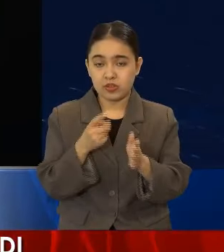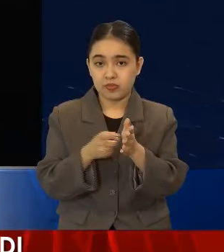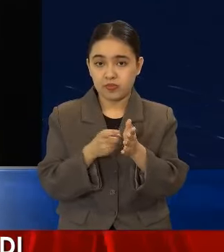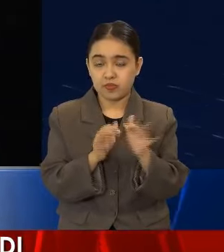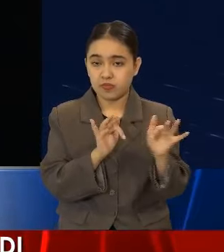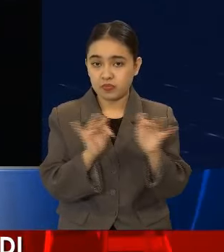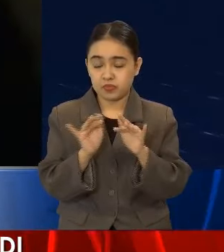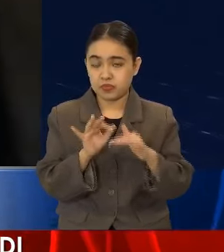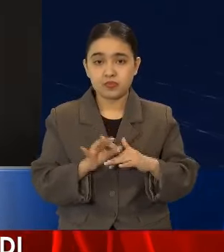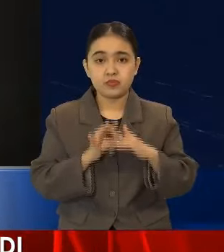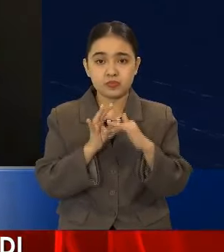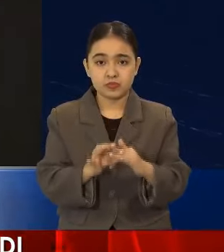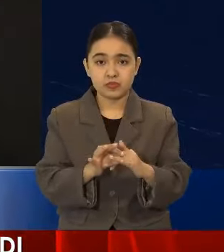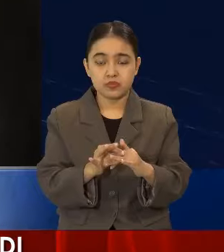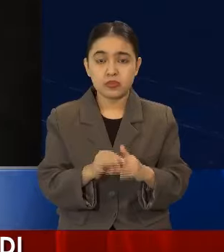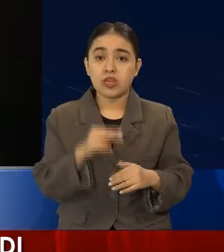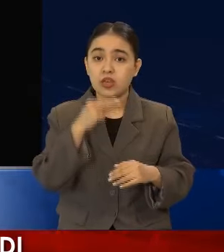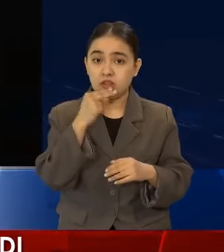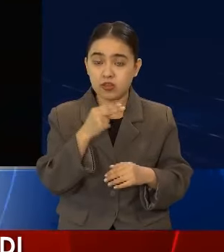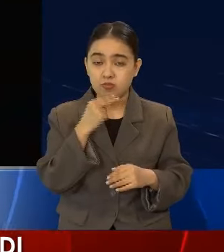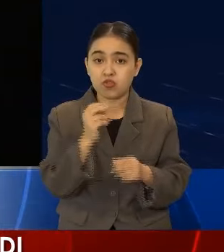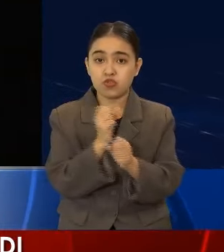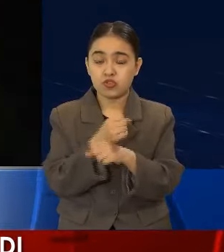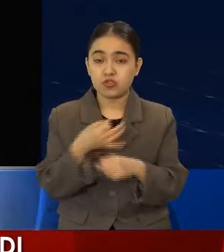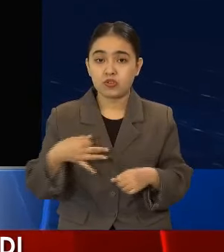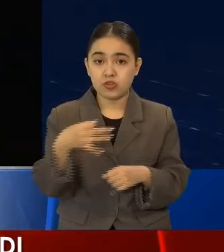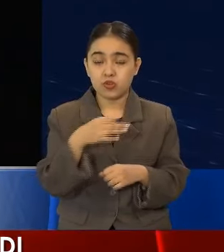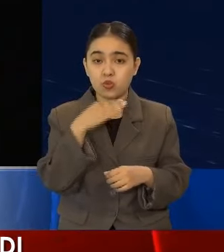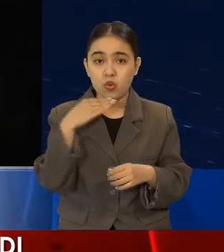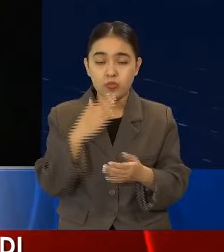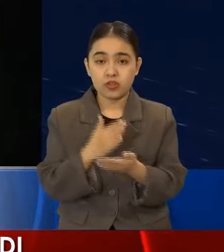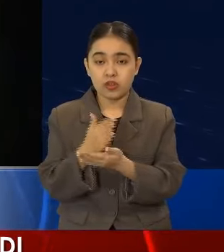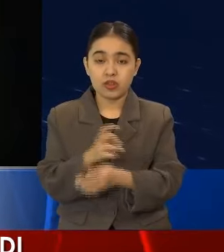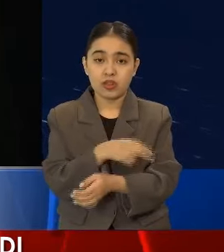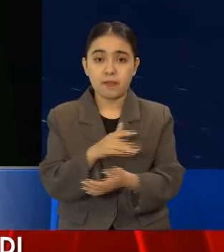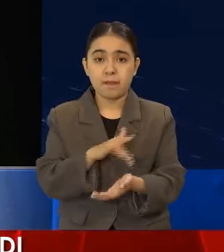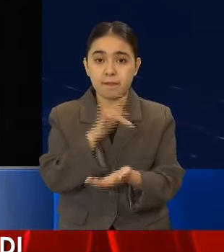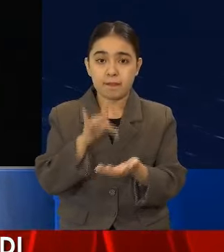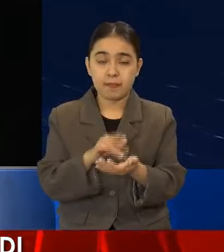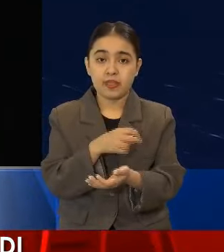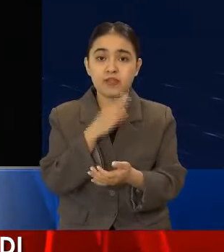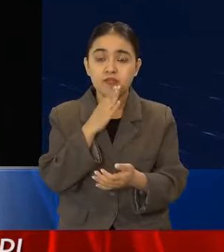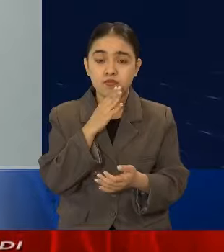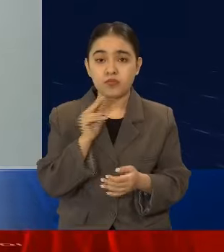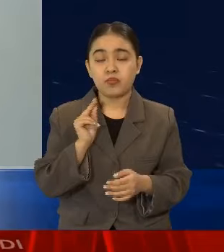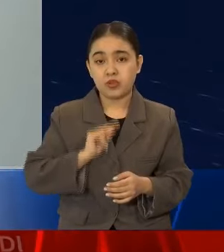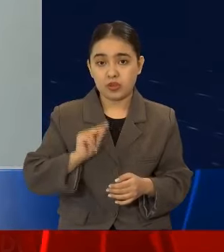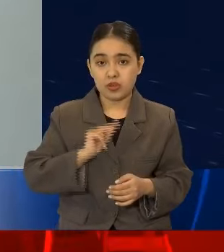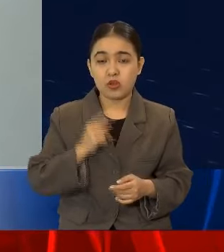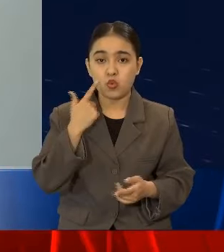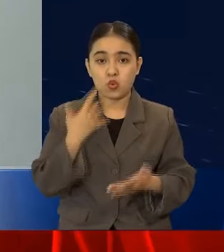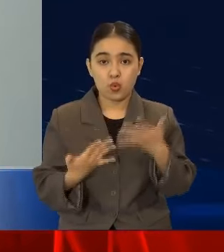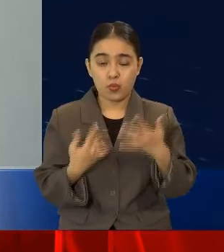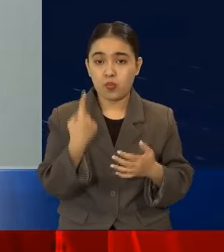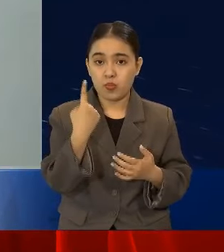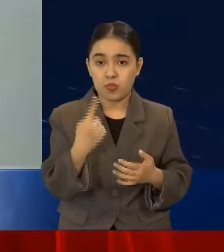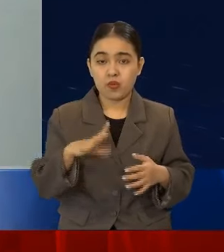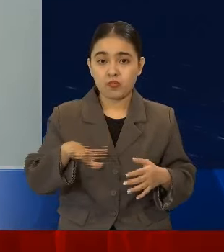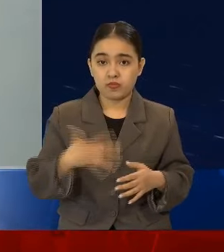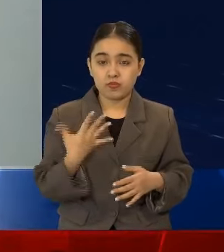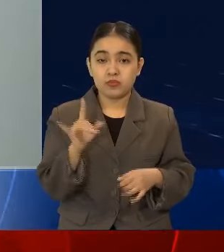tergov harakatlari olib borilmoqda. E'tiborlisi, Jizzax viloyati ko'p tarmoqli tibbiyot markazida hamshira vazifasida ishlagan gumonlanuvchilardan biri